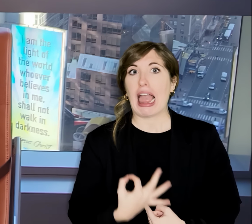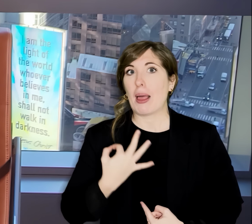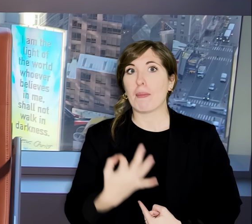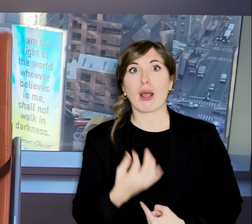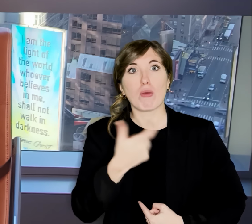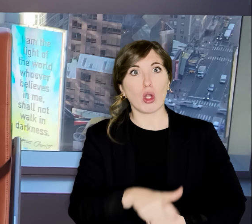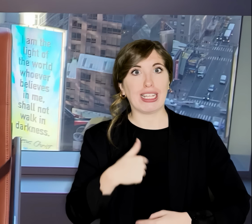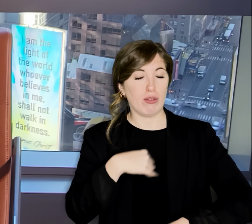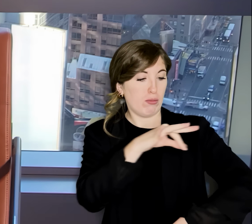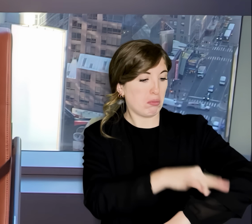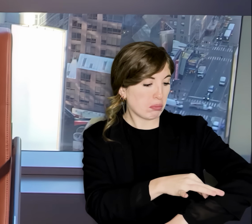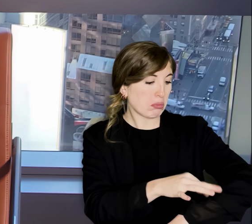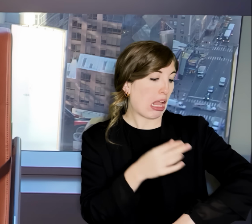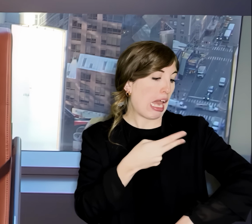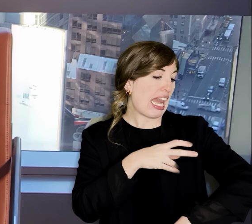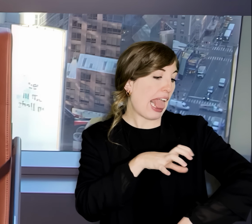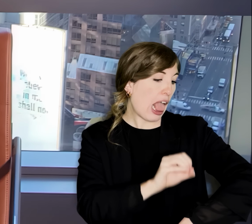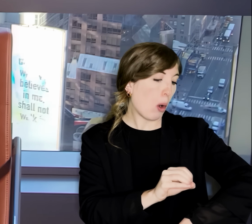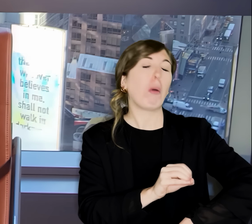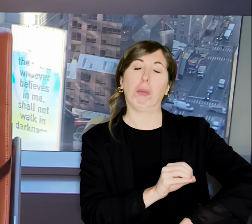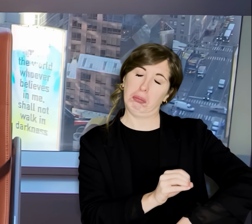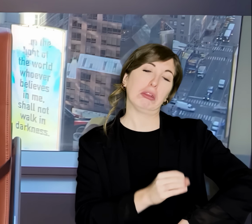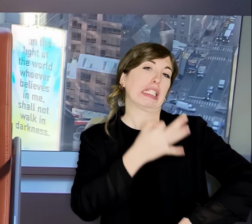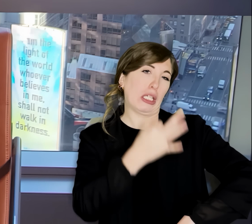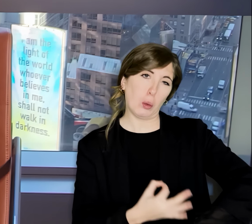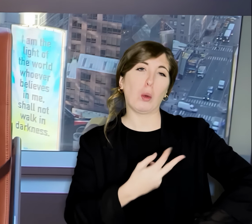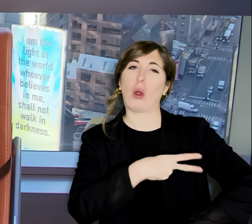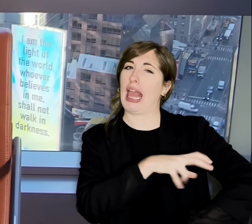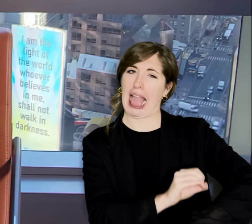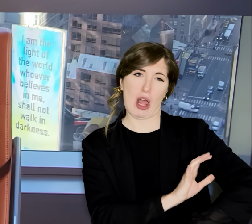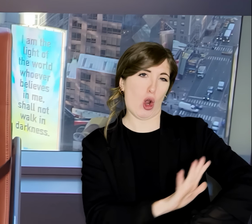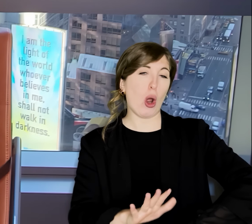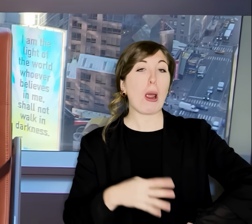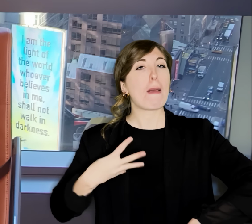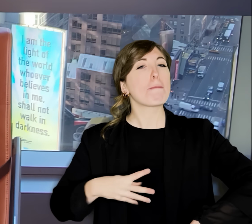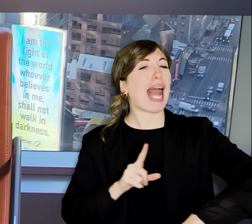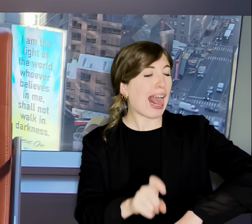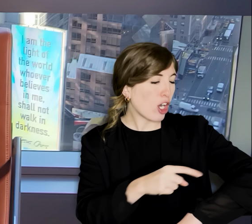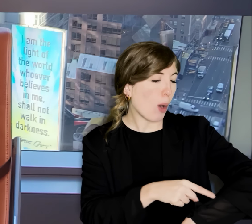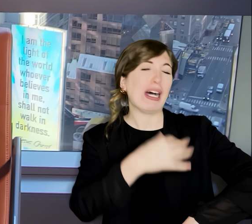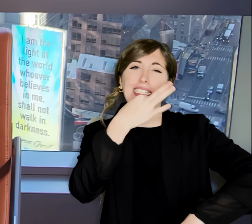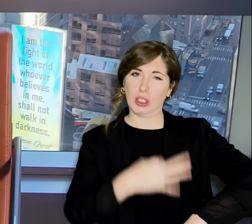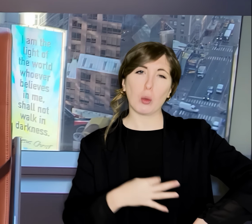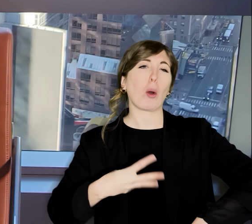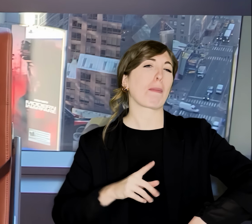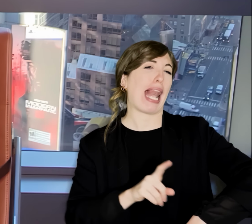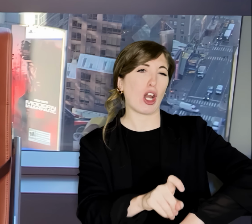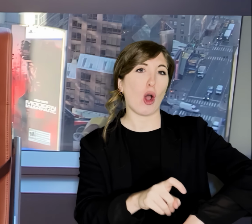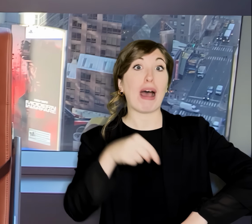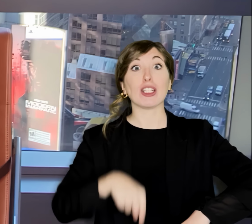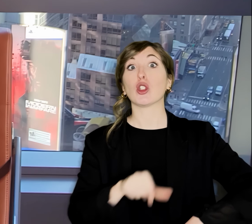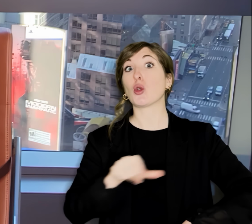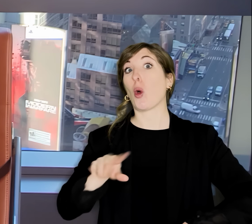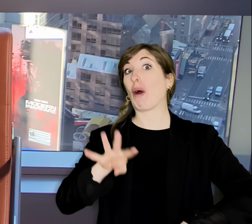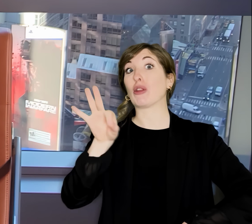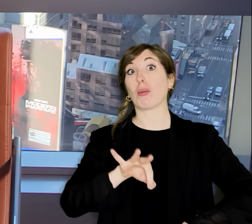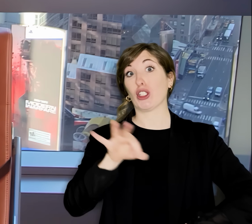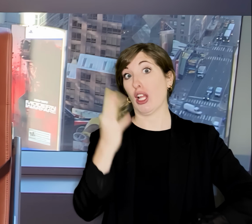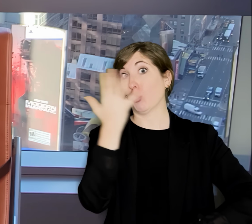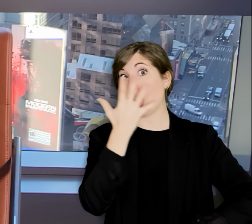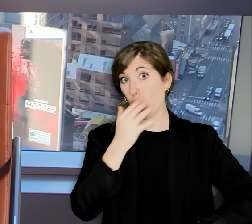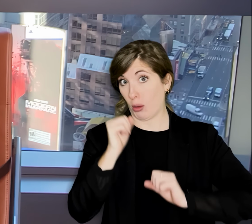e neo quando diciamo melanoma e melanoma e soltanto quel 4% di Grand zone c'è una volta il gr zone era il